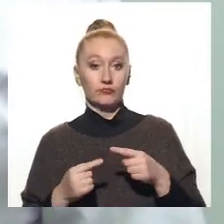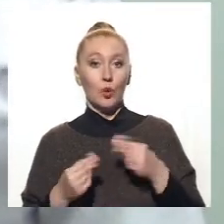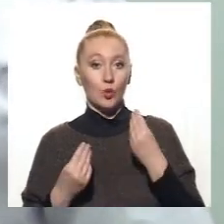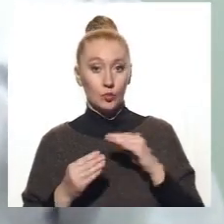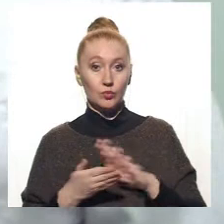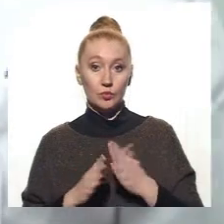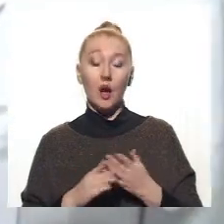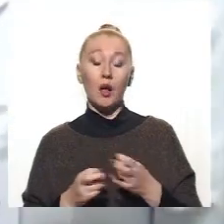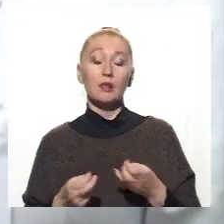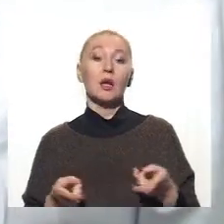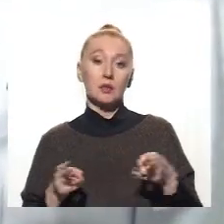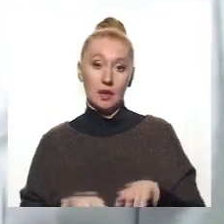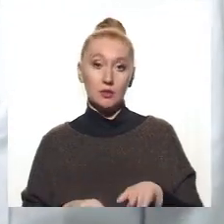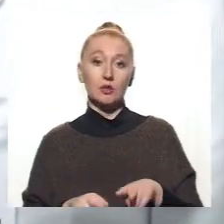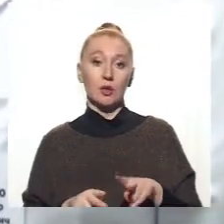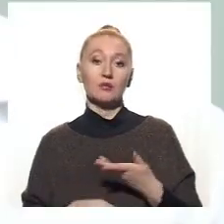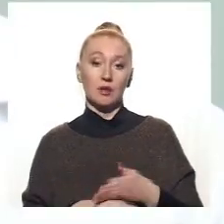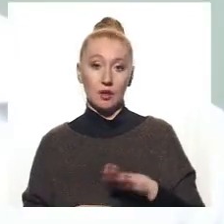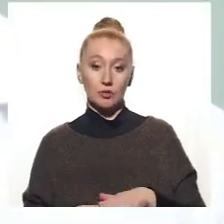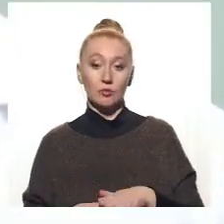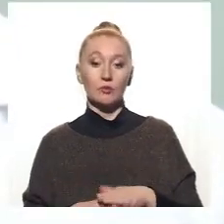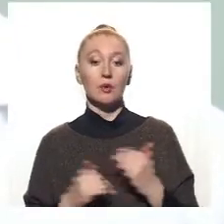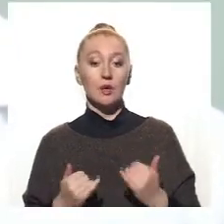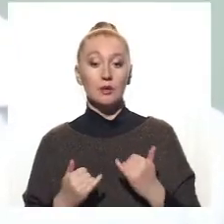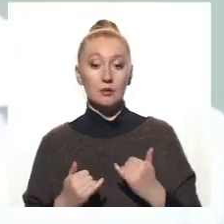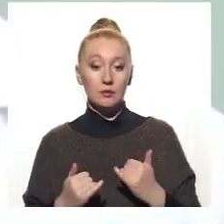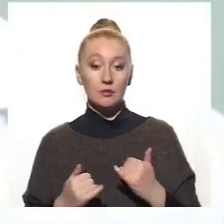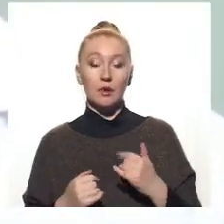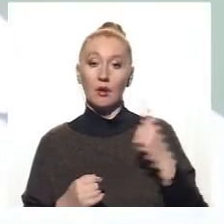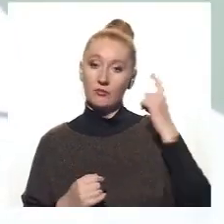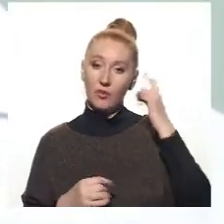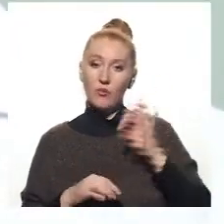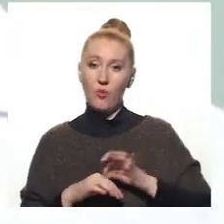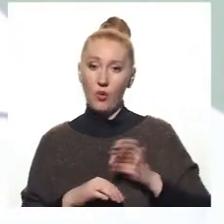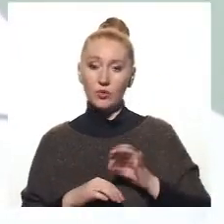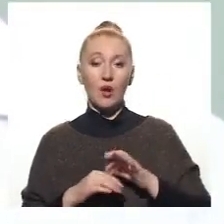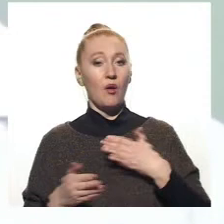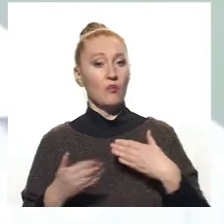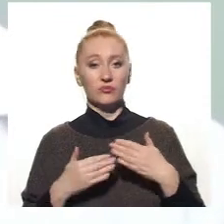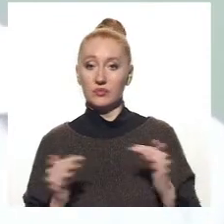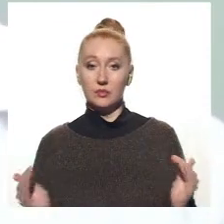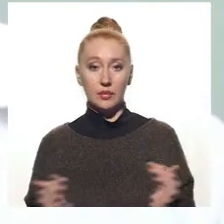стабілізувався, але залишається досить тяжким. Зараз не виражений головний біль, вона майже не спілкується,